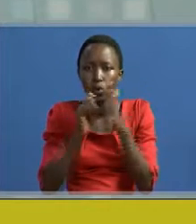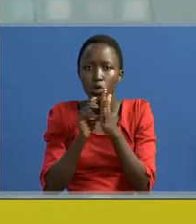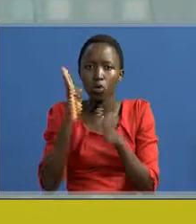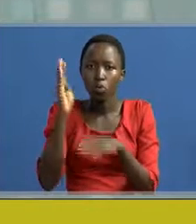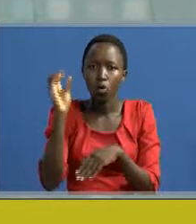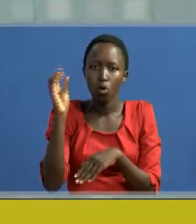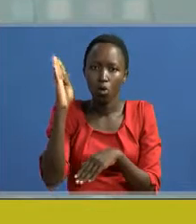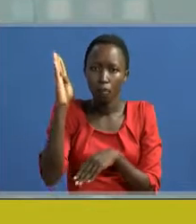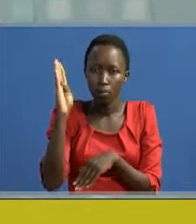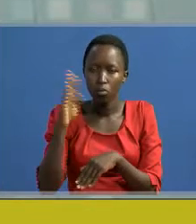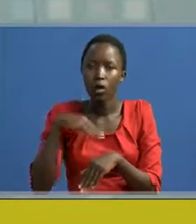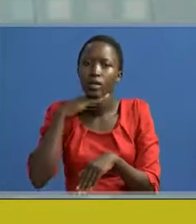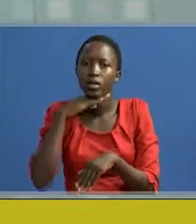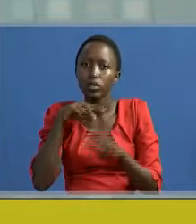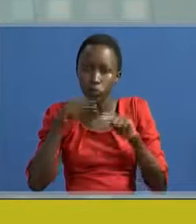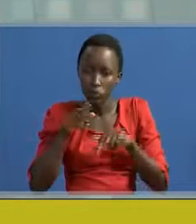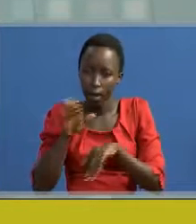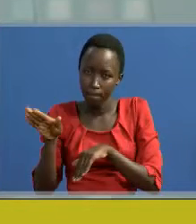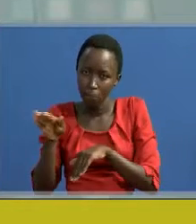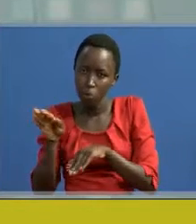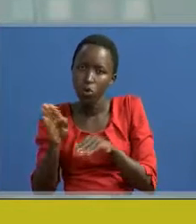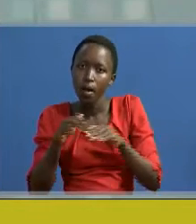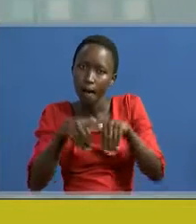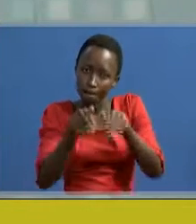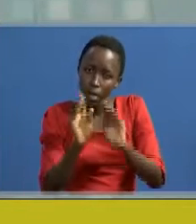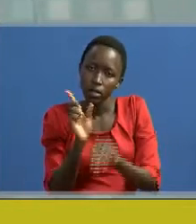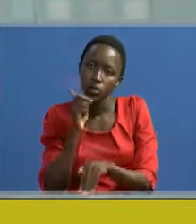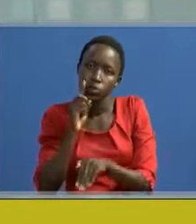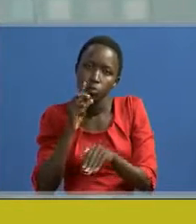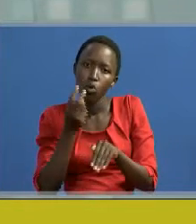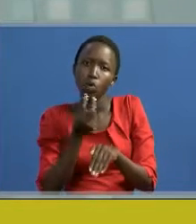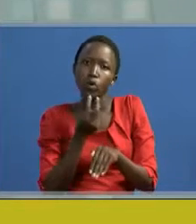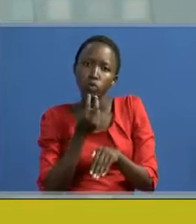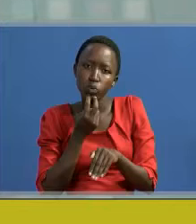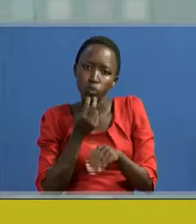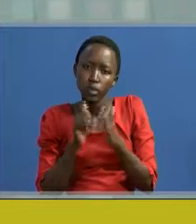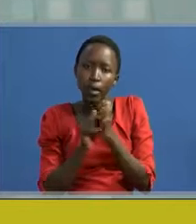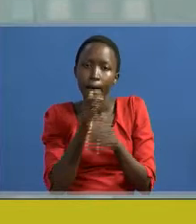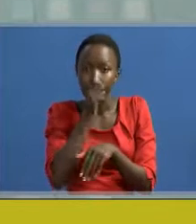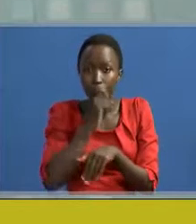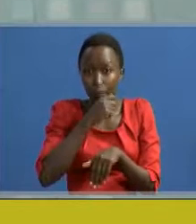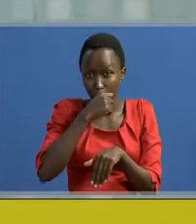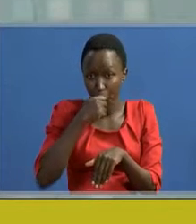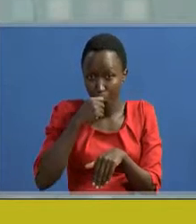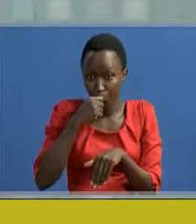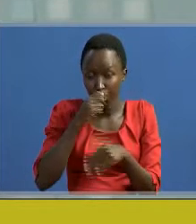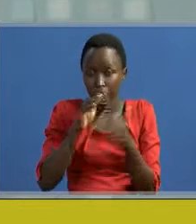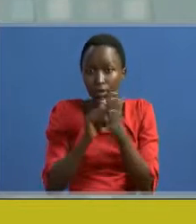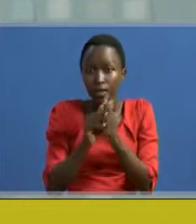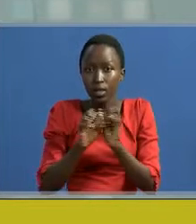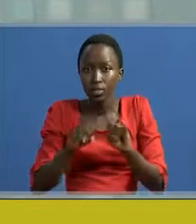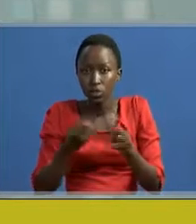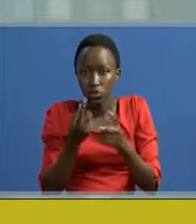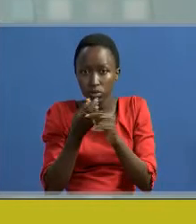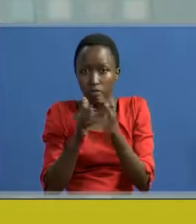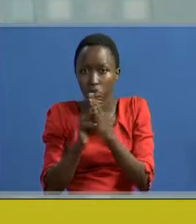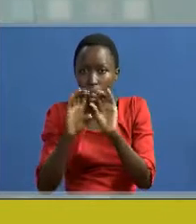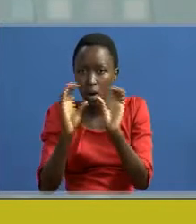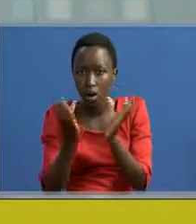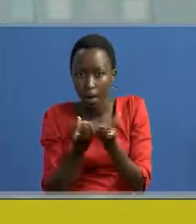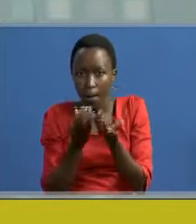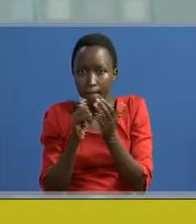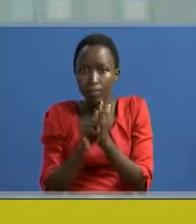Bob William Collymore ambaye ameaga dunia leo atazikwa kesho Jumanne katika mazishi ya kibinafsi. Kulingana na taarifa kutoka kwenye kampuni